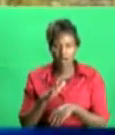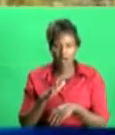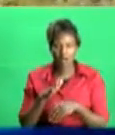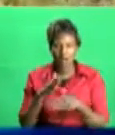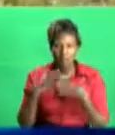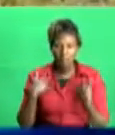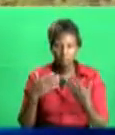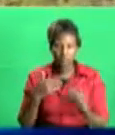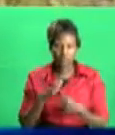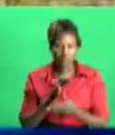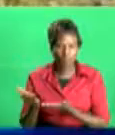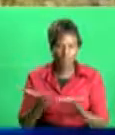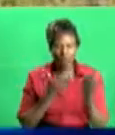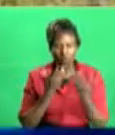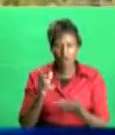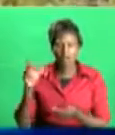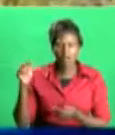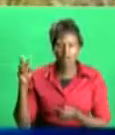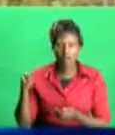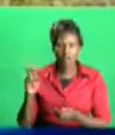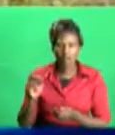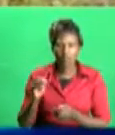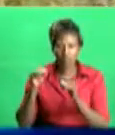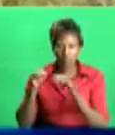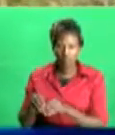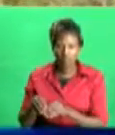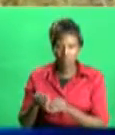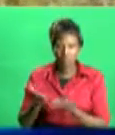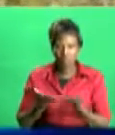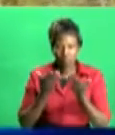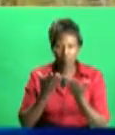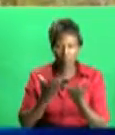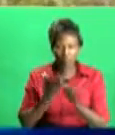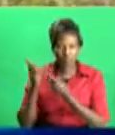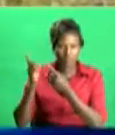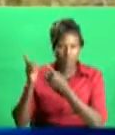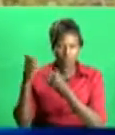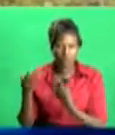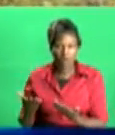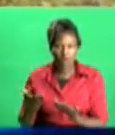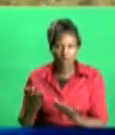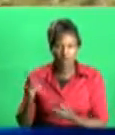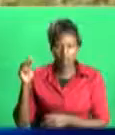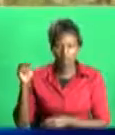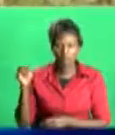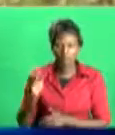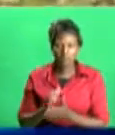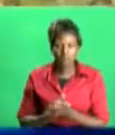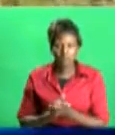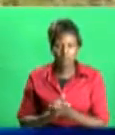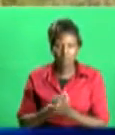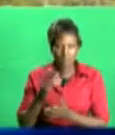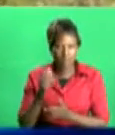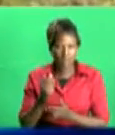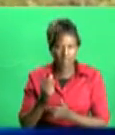yenu, mnanapeleka Lamu, inawekwa kwa meli, inapelekwa kule Middle East. Pesa si ni